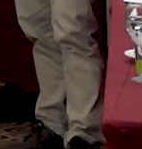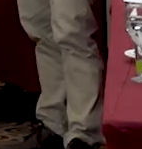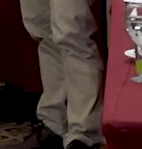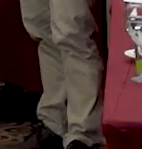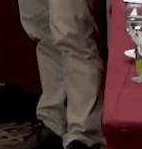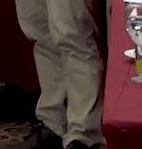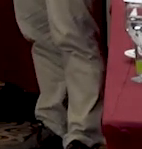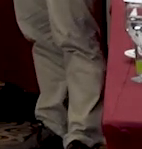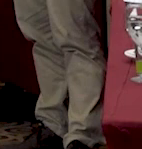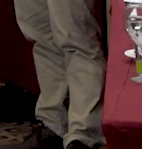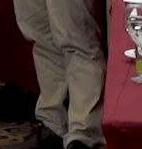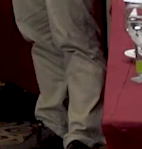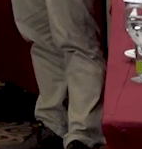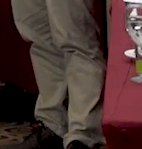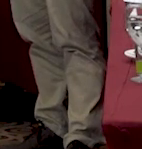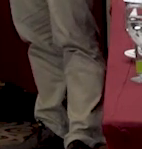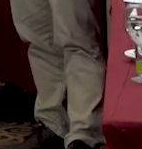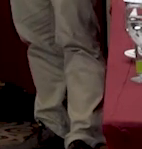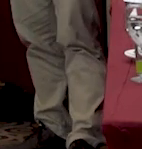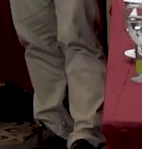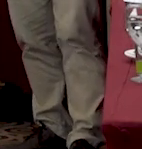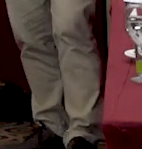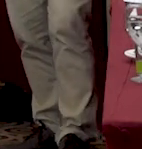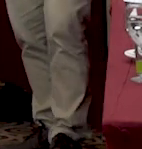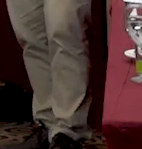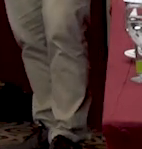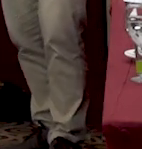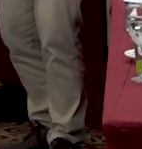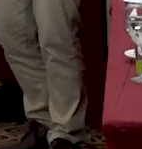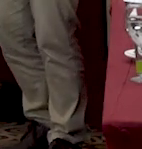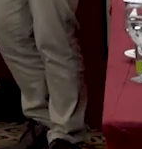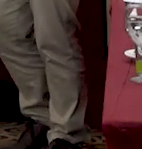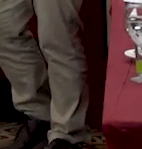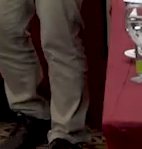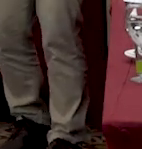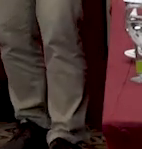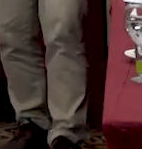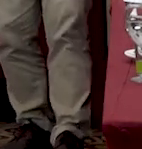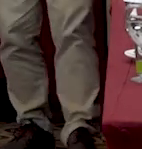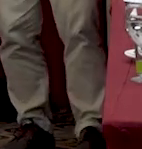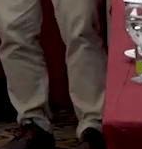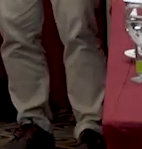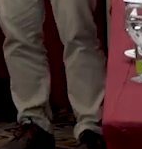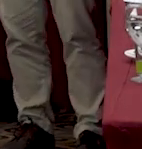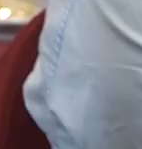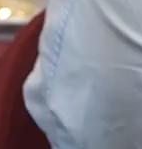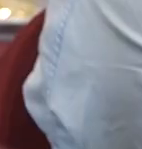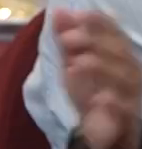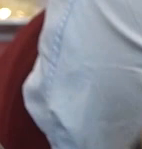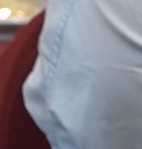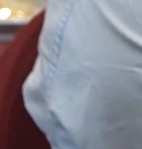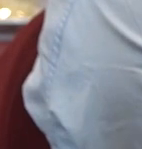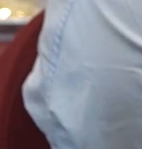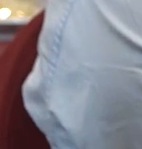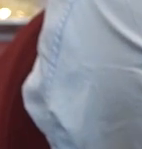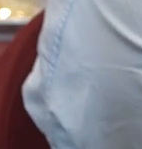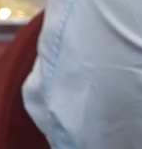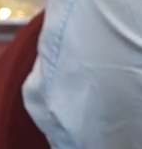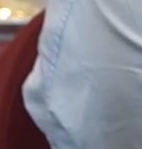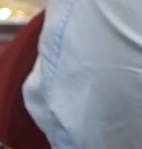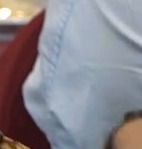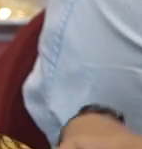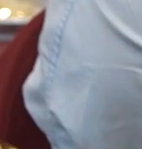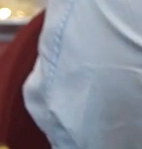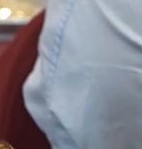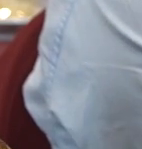iya betul melalui pajak Sarah Khalifa Jaksa kami berkoordinasi jadi yang menghitung adalah lpsk dan